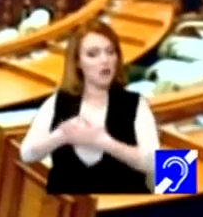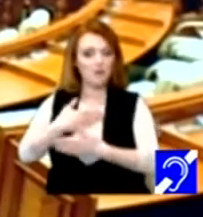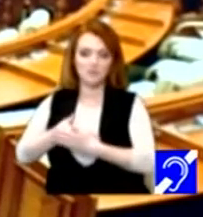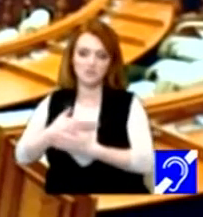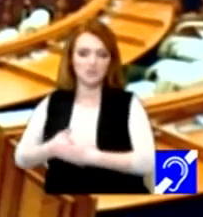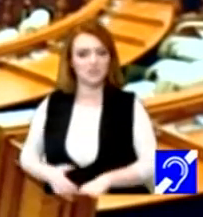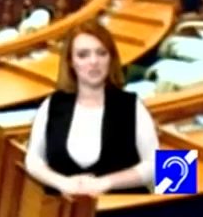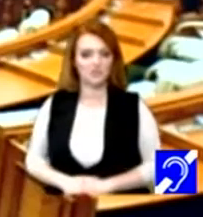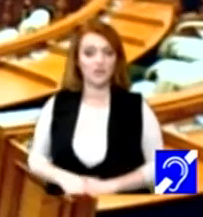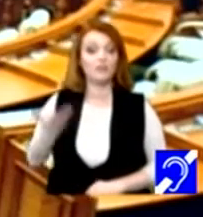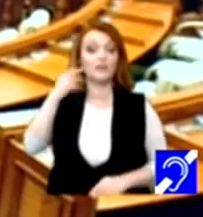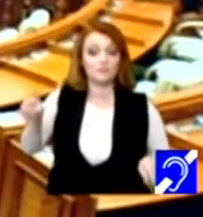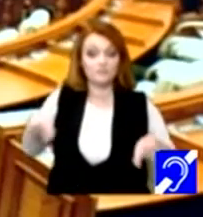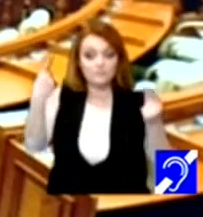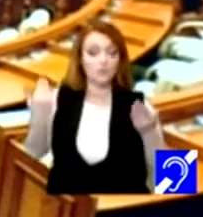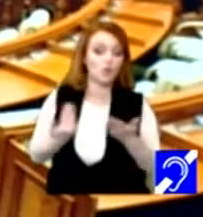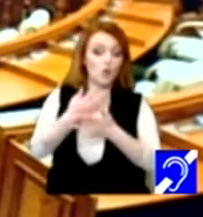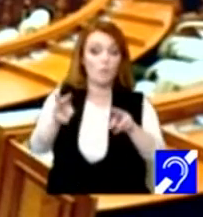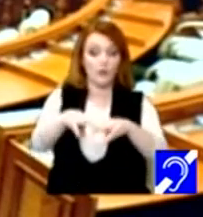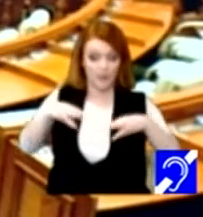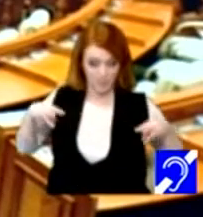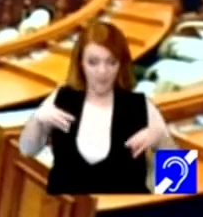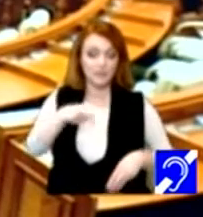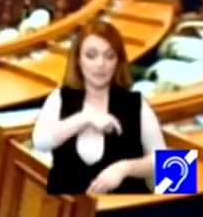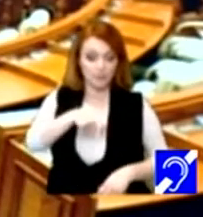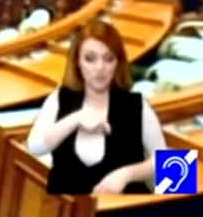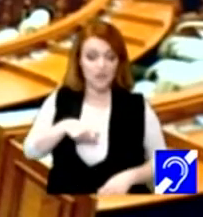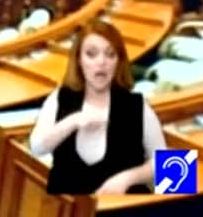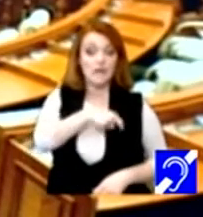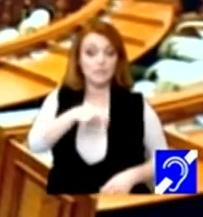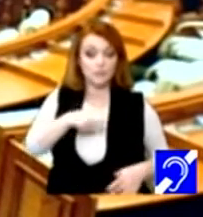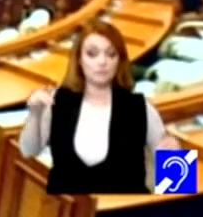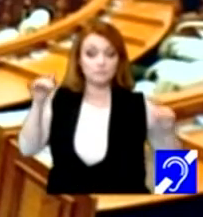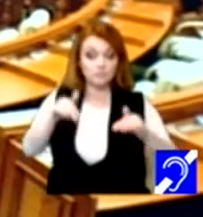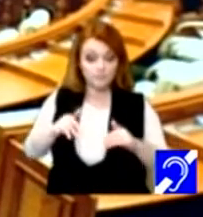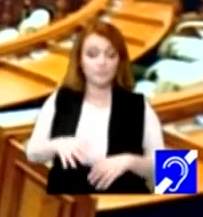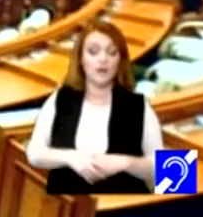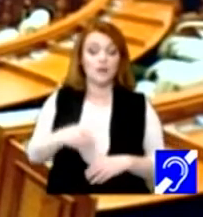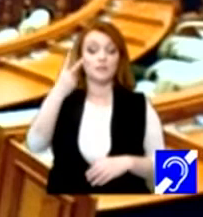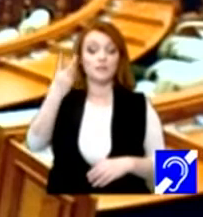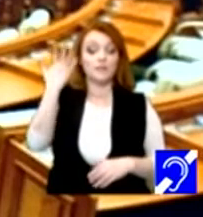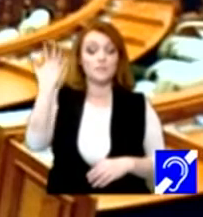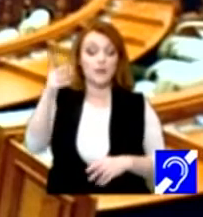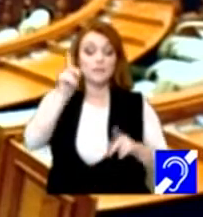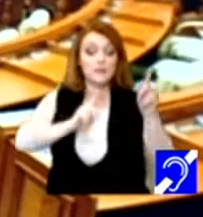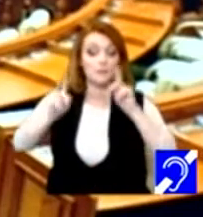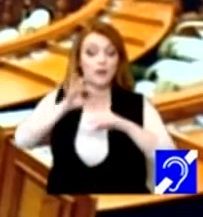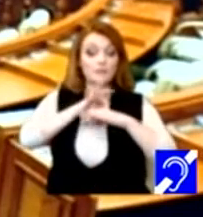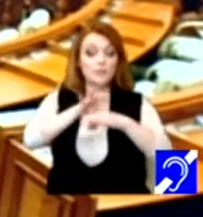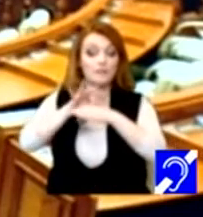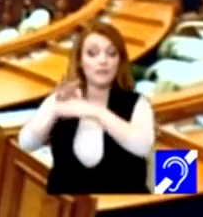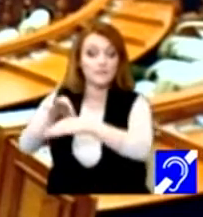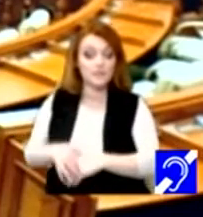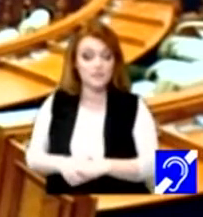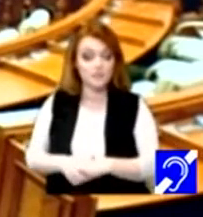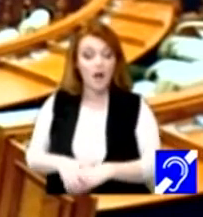Din momentul constituirii Parlamentului din legislatura 11-a, deputații s-au întrunit în 25 de ședințe în plen, comparativ